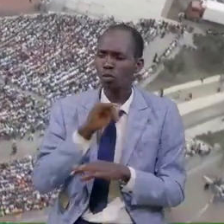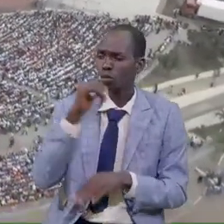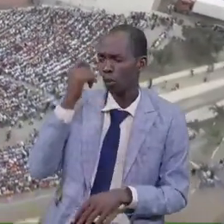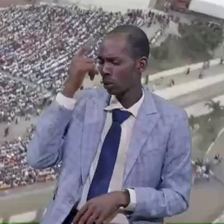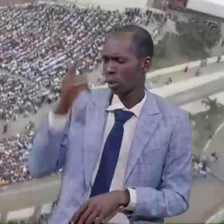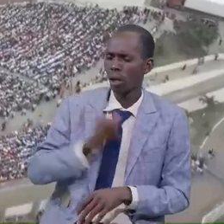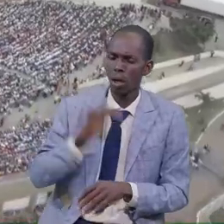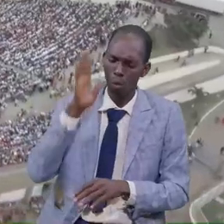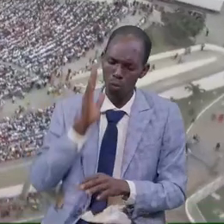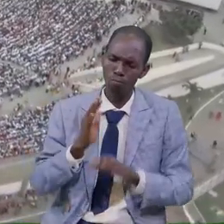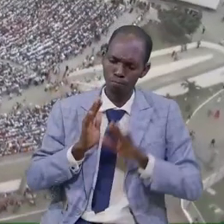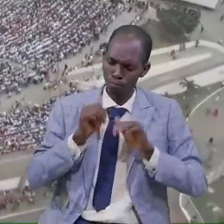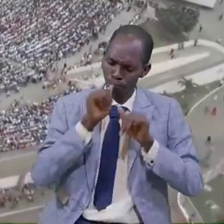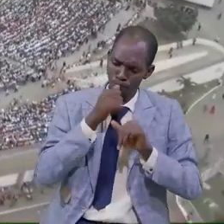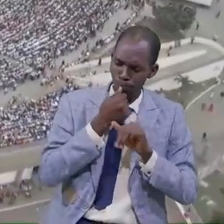j'expliquais.